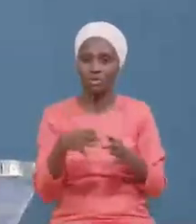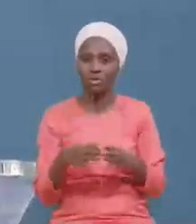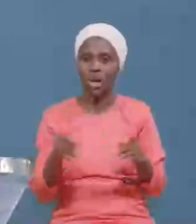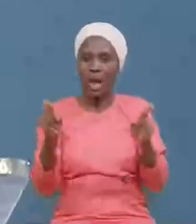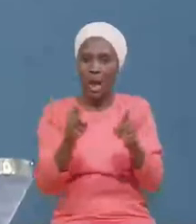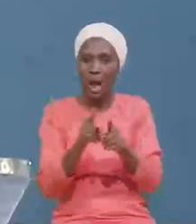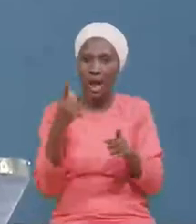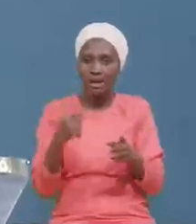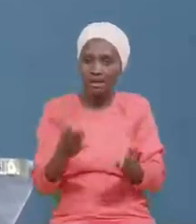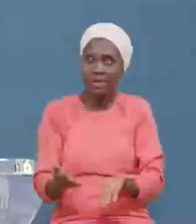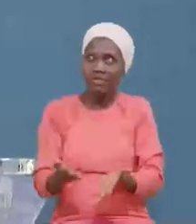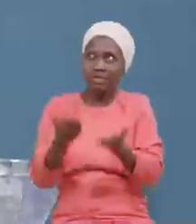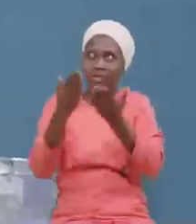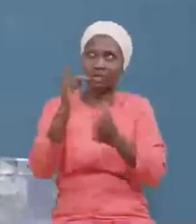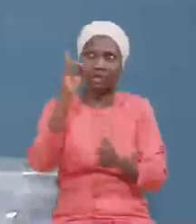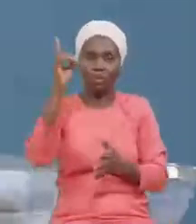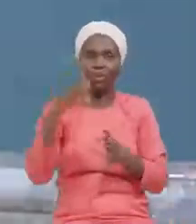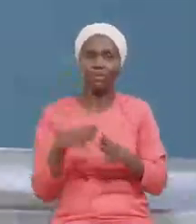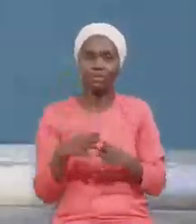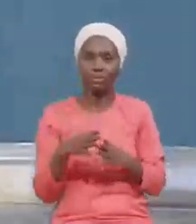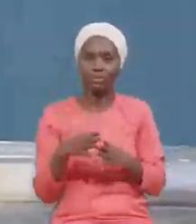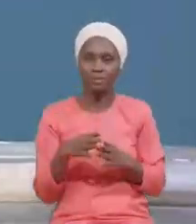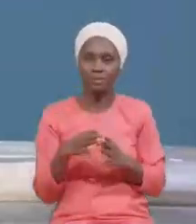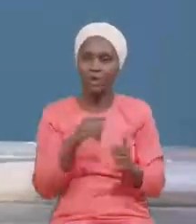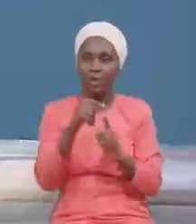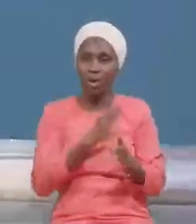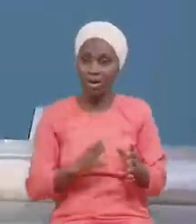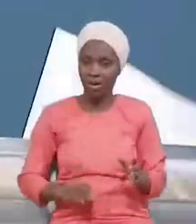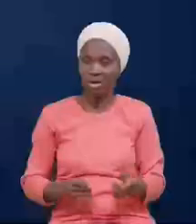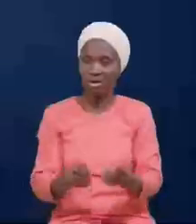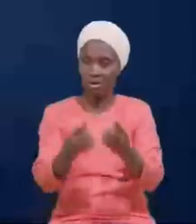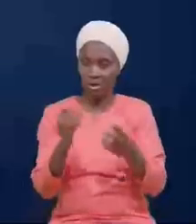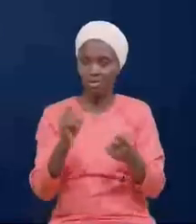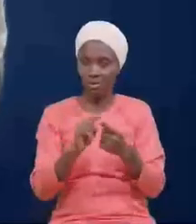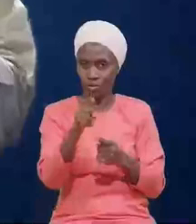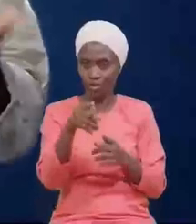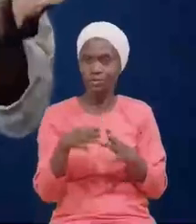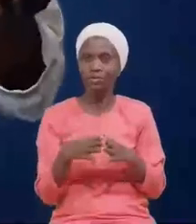comme le plus exalté, lorsque Christ vient à vous,